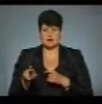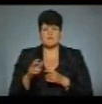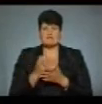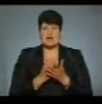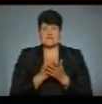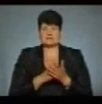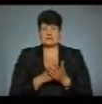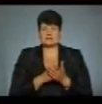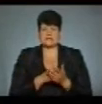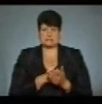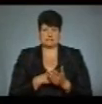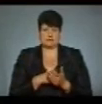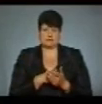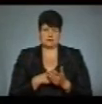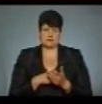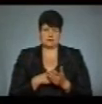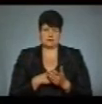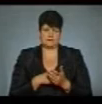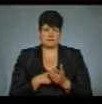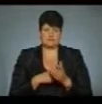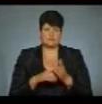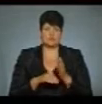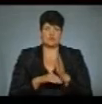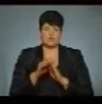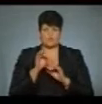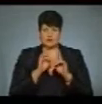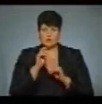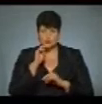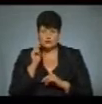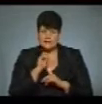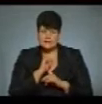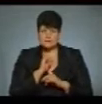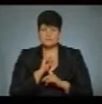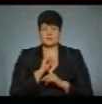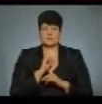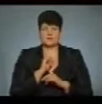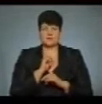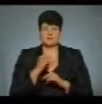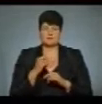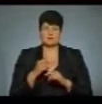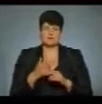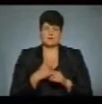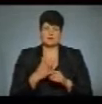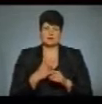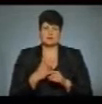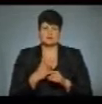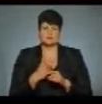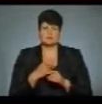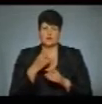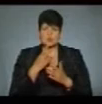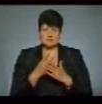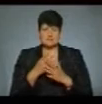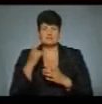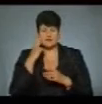кандидати на виборах до Верховної Ради України. Тобто ми зібралися для того, щоб показати, що у Києві